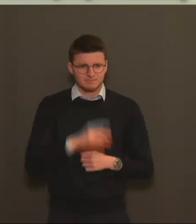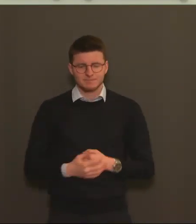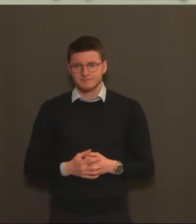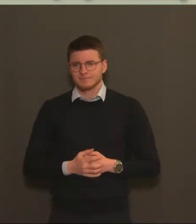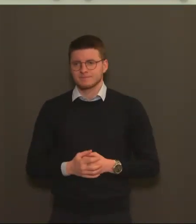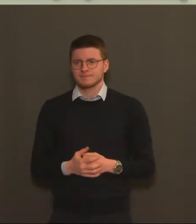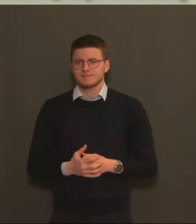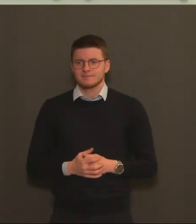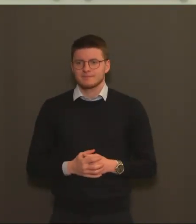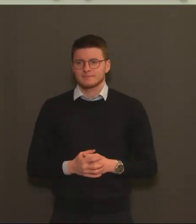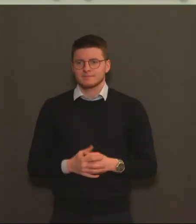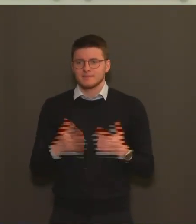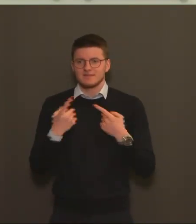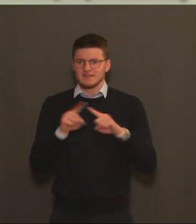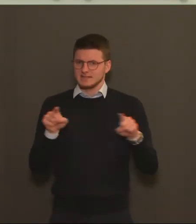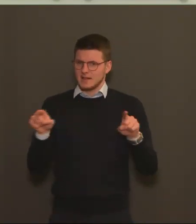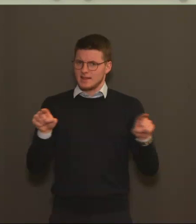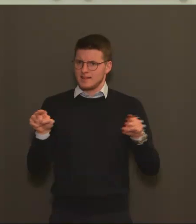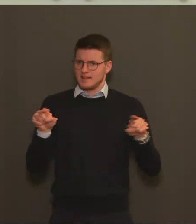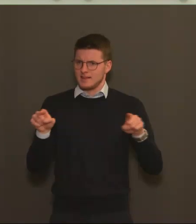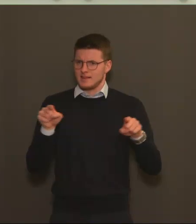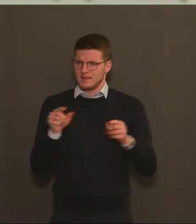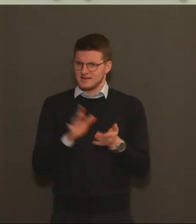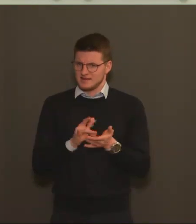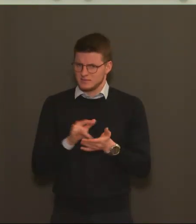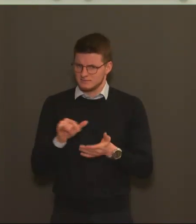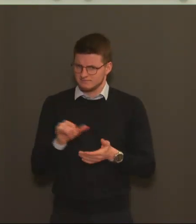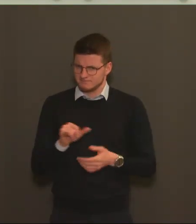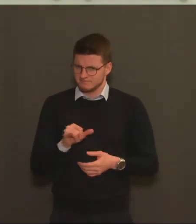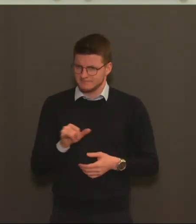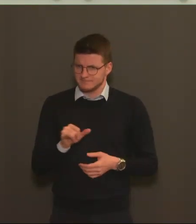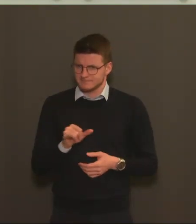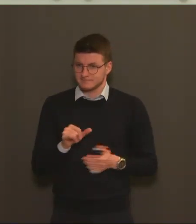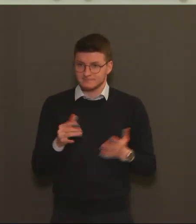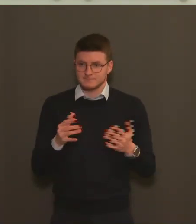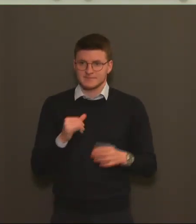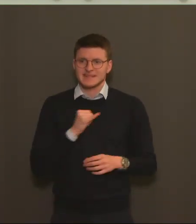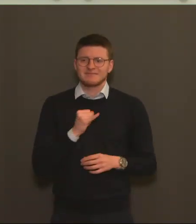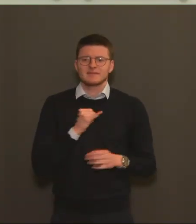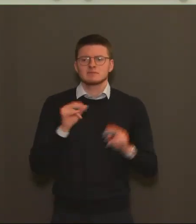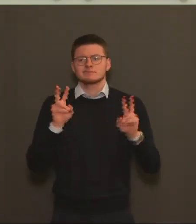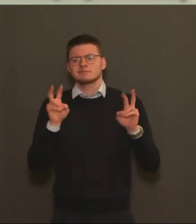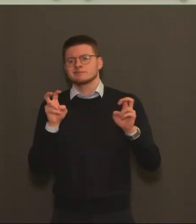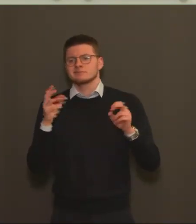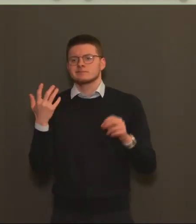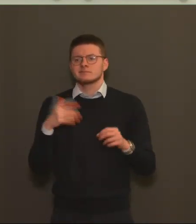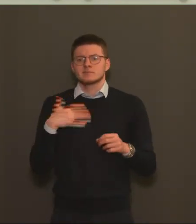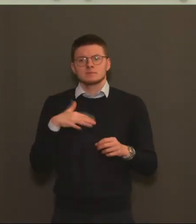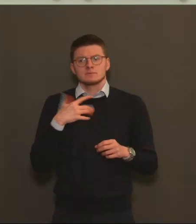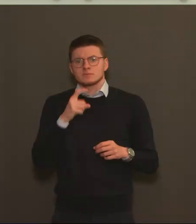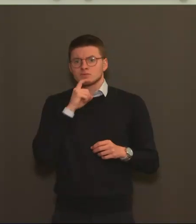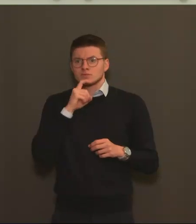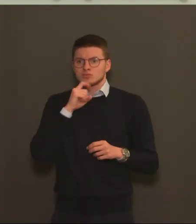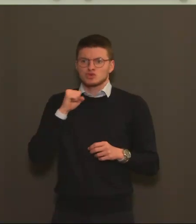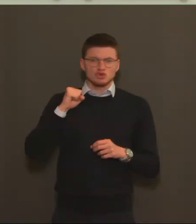Dit verschil heeft voor een groot stuk ook te maken met het feit dat het fenomeen van superverspreiding typisch een fenomeen is dat binnen